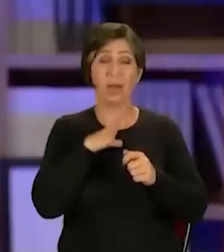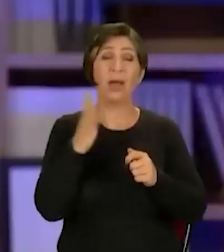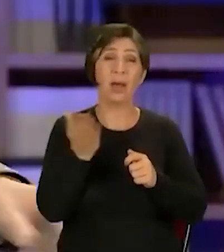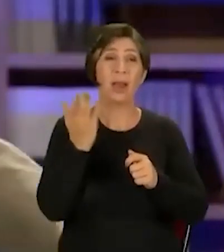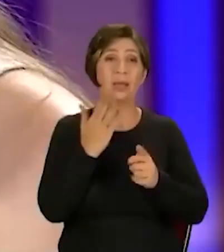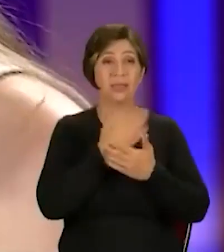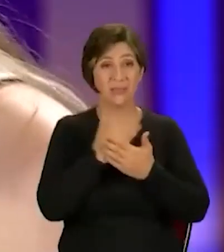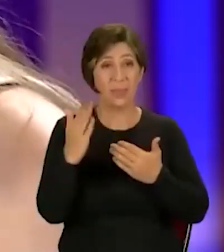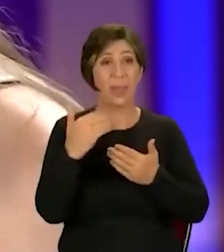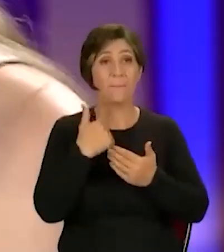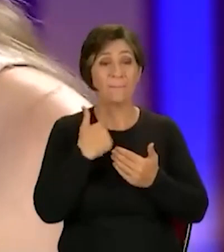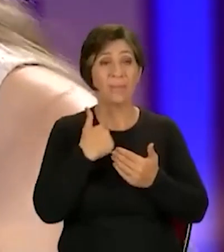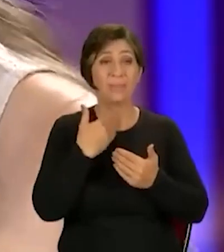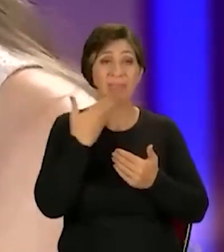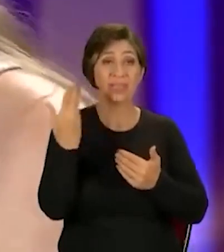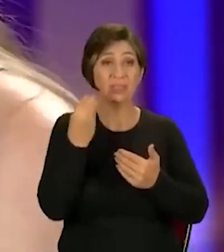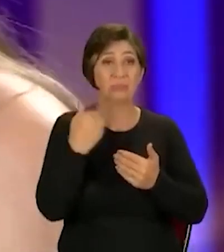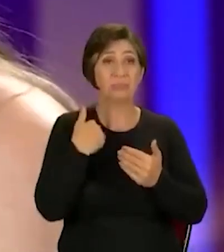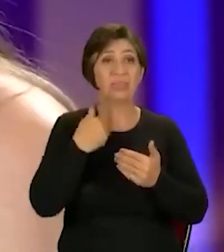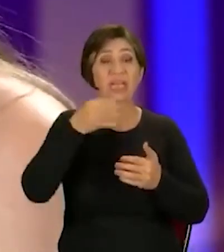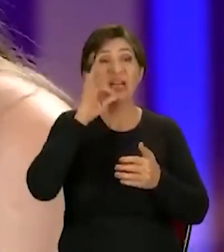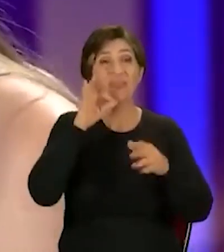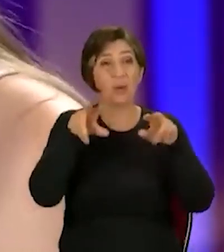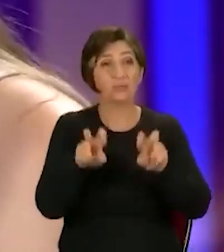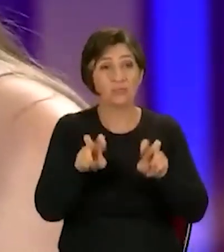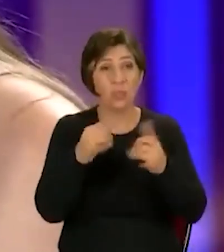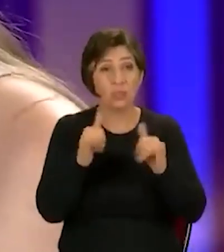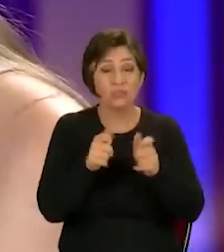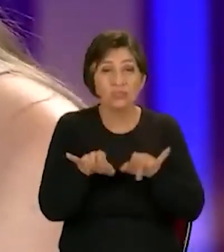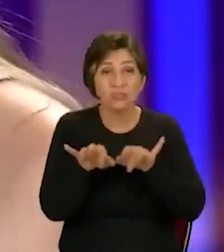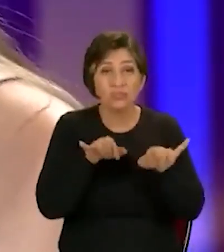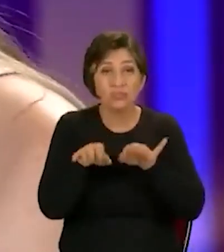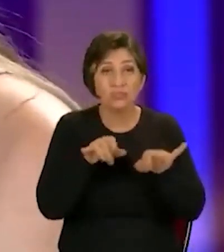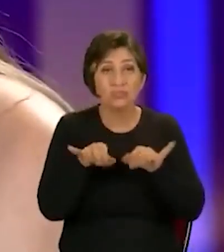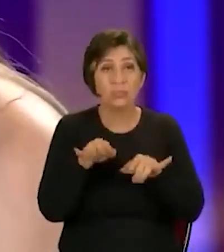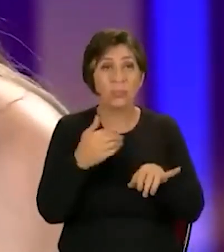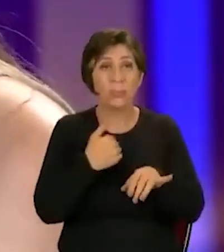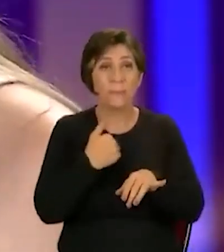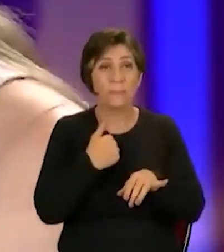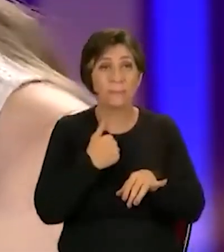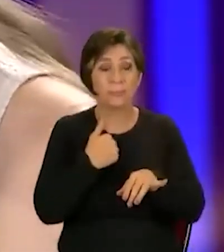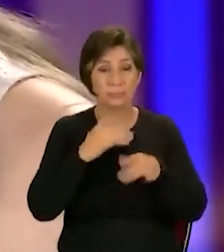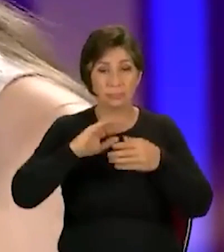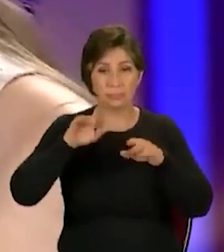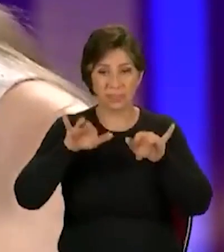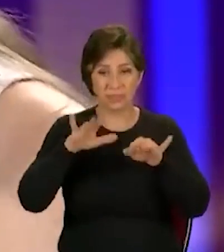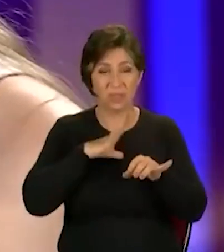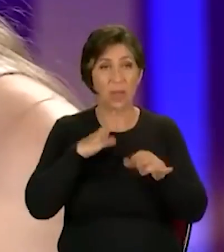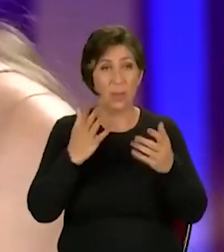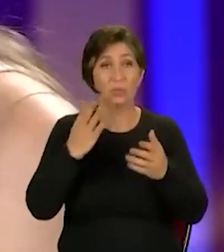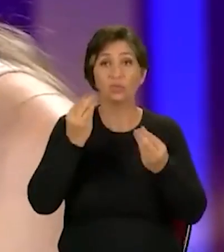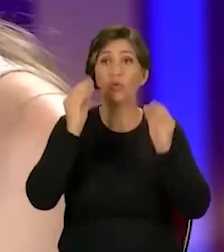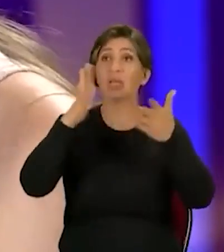bildiğim kadarıyla devam eden. Benim gençliğimde biz gidip kafelerde oynuyorduk mesela bu oyunları. Yani benim bilgisayarım vardı mesela ama